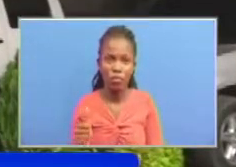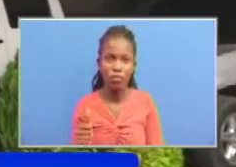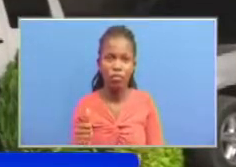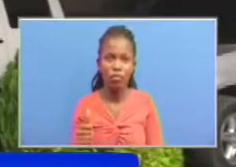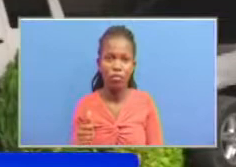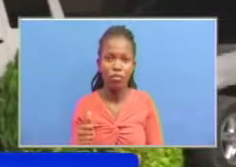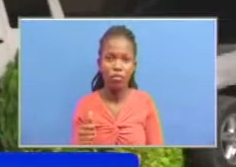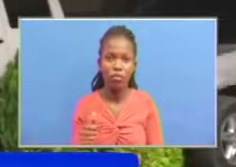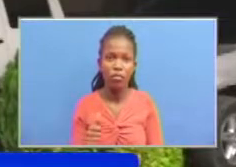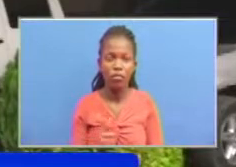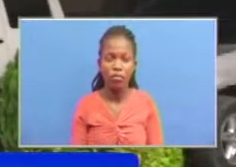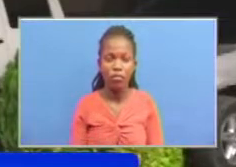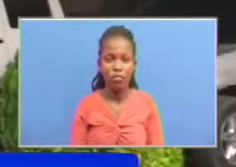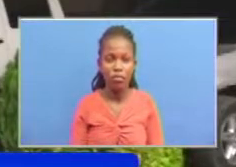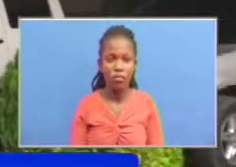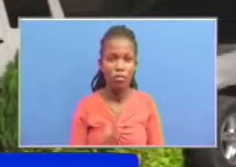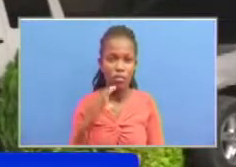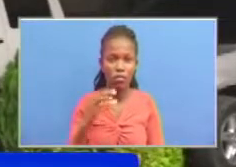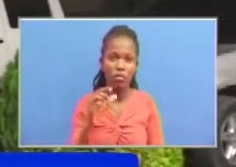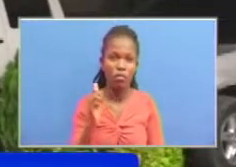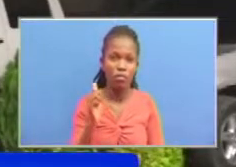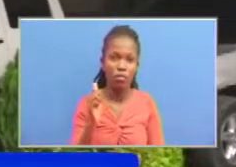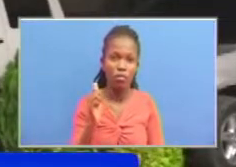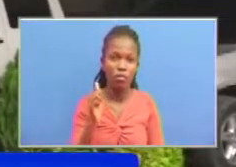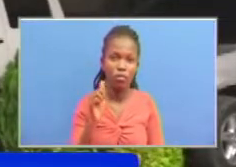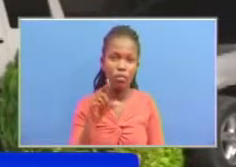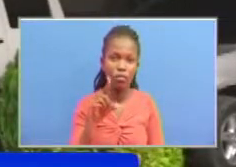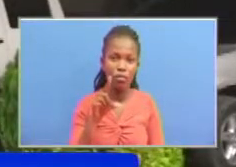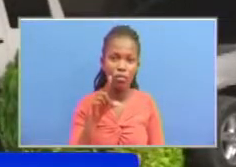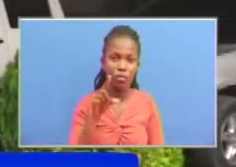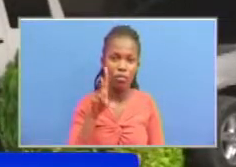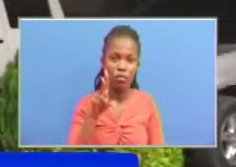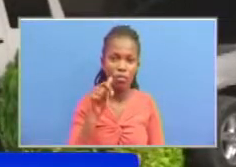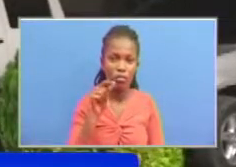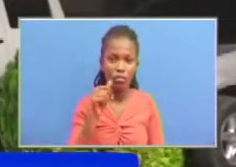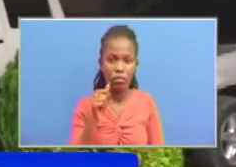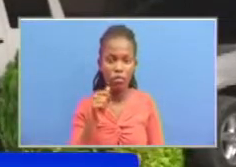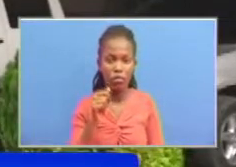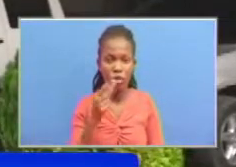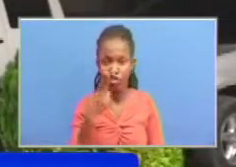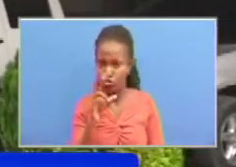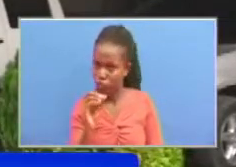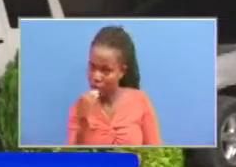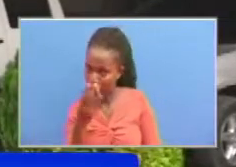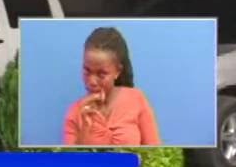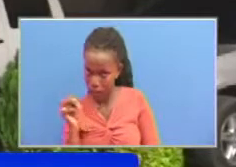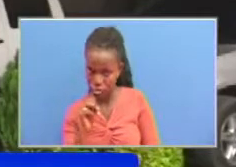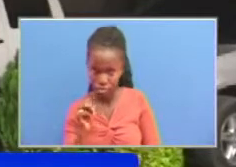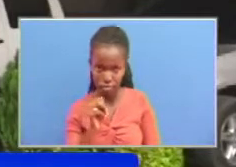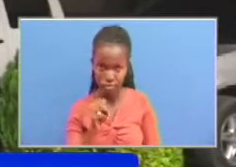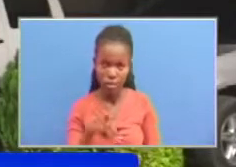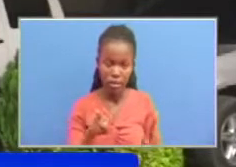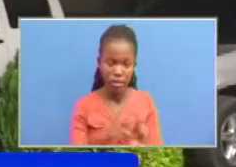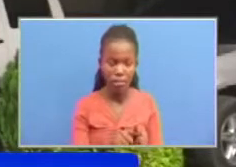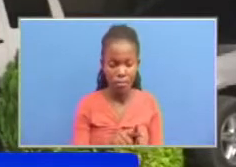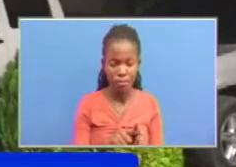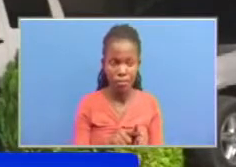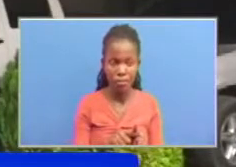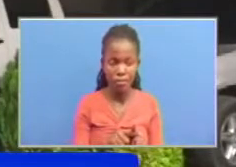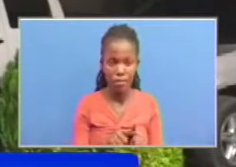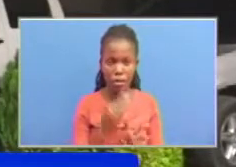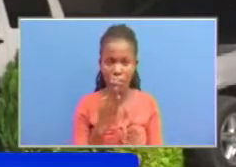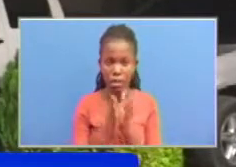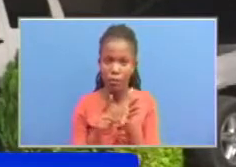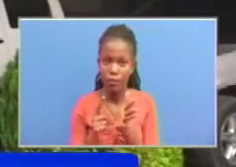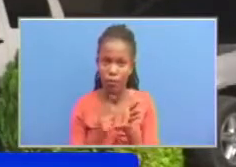Hizi ya kalvati, tutlaoru nini, silingi milioni maneli. Nitasekea bundhini. Na neto bundhini nituwa vanga kana